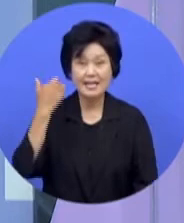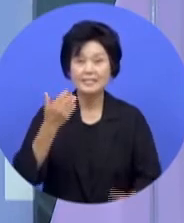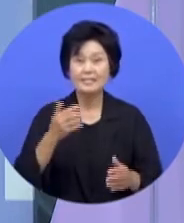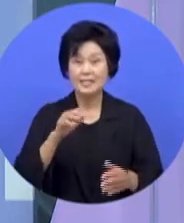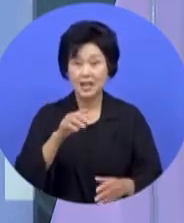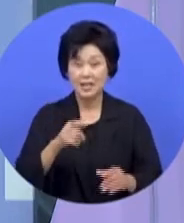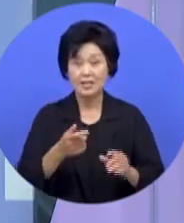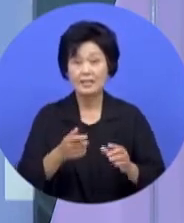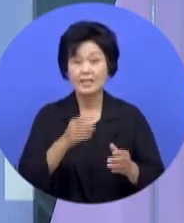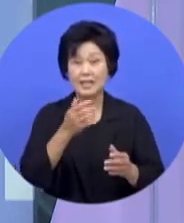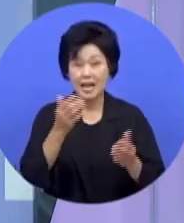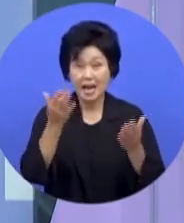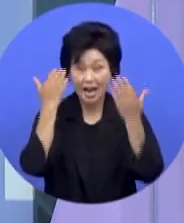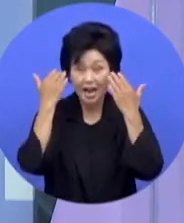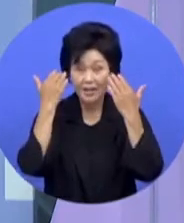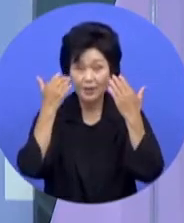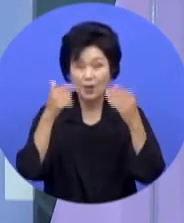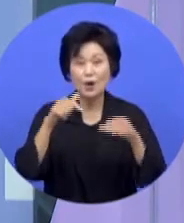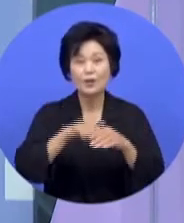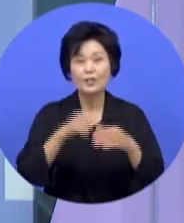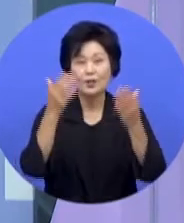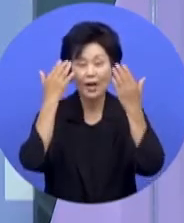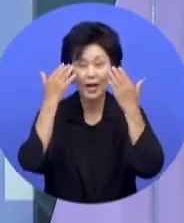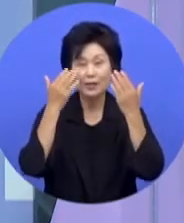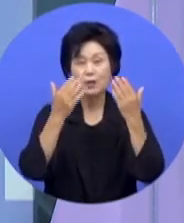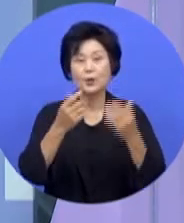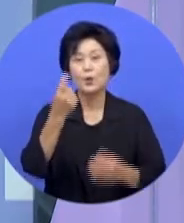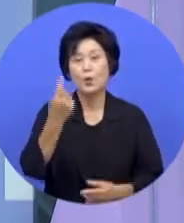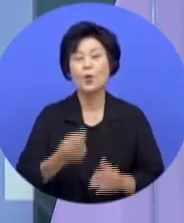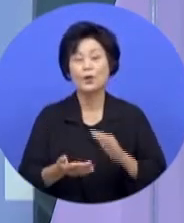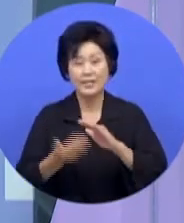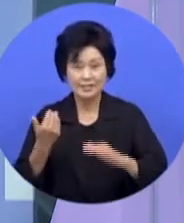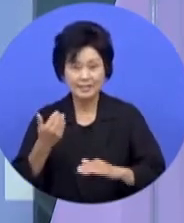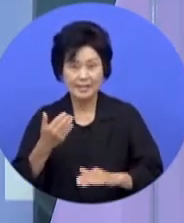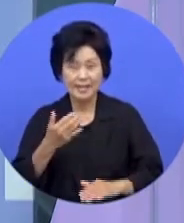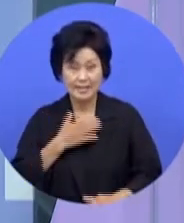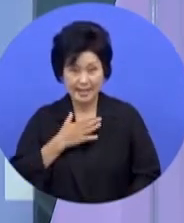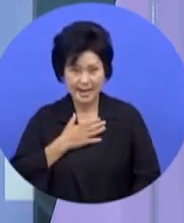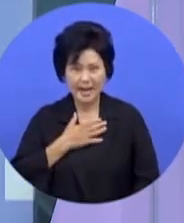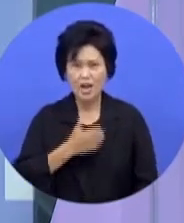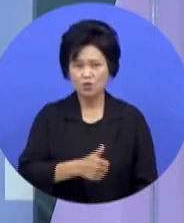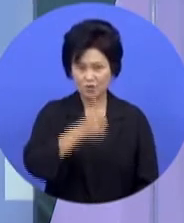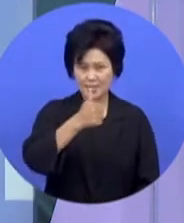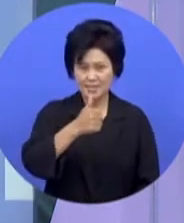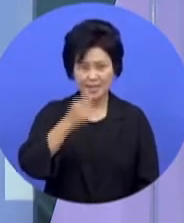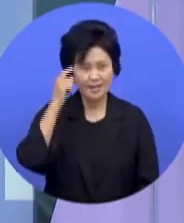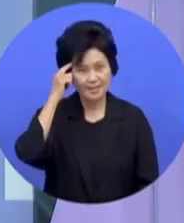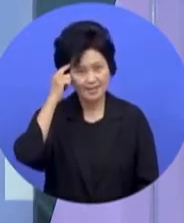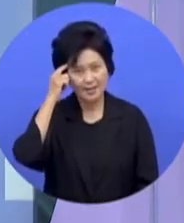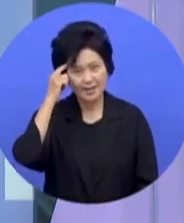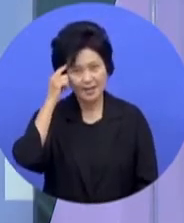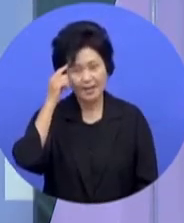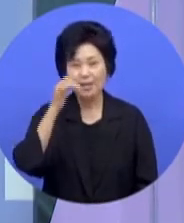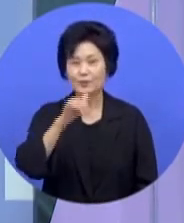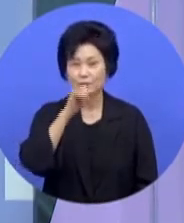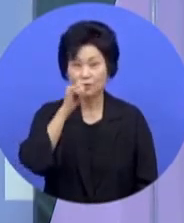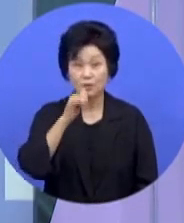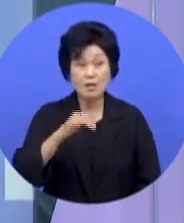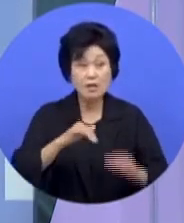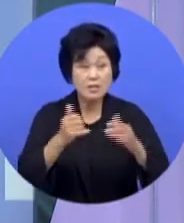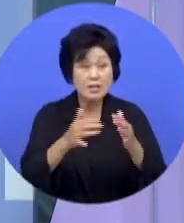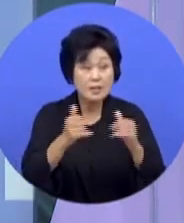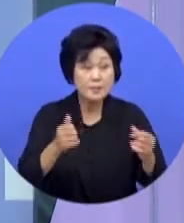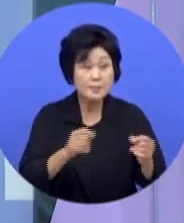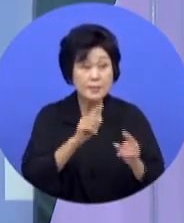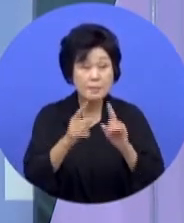내가 내 인생의 주인이다 이렇게 생각을 하면서 살았거든요. 네. 왜냐하면 이제 뭐 세상 사람들은 이거 한 번 사는 인생 그냥 너 살고 싶은 대로